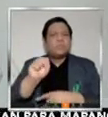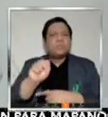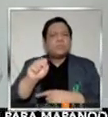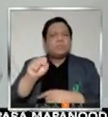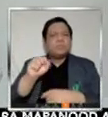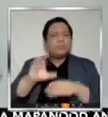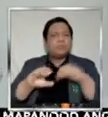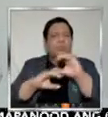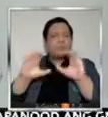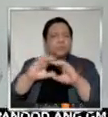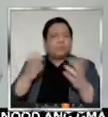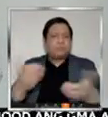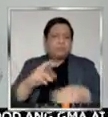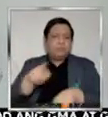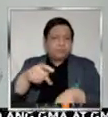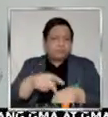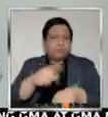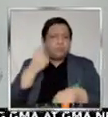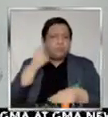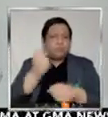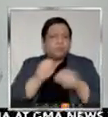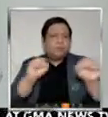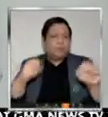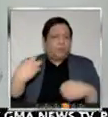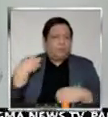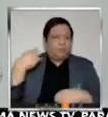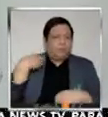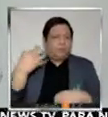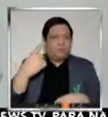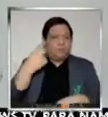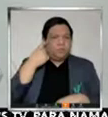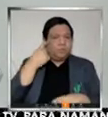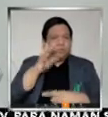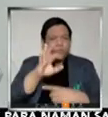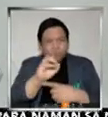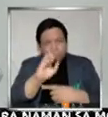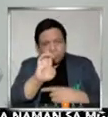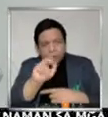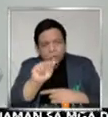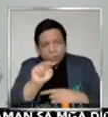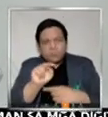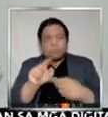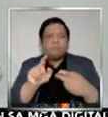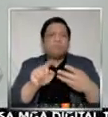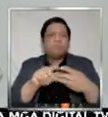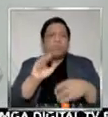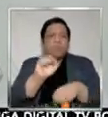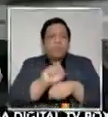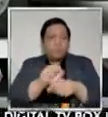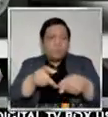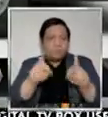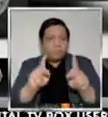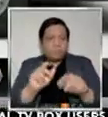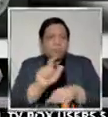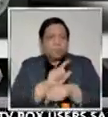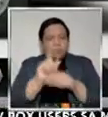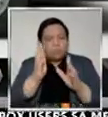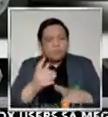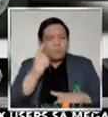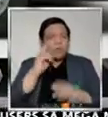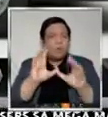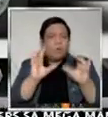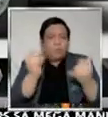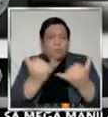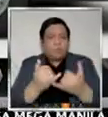sa Pilipinas para maging safety officer, foreman, work permit receiver at laborer para sa kumpanyang